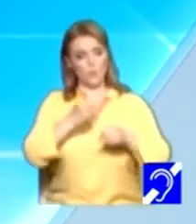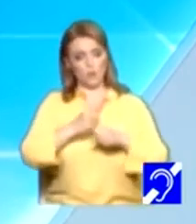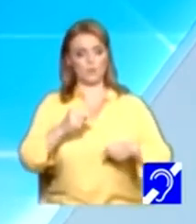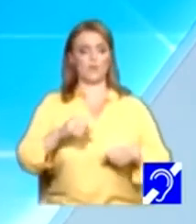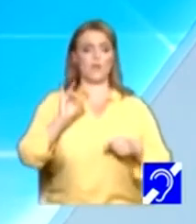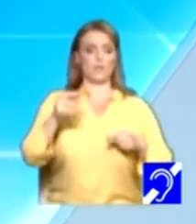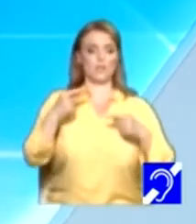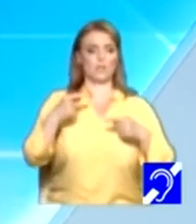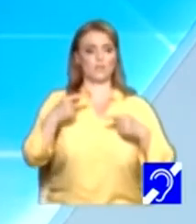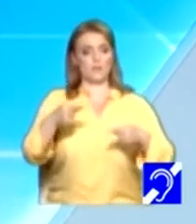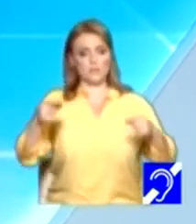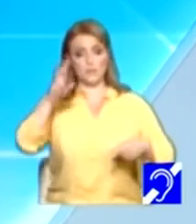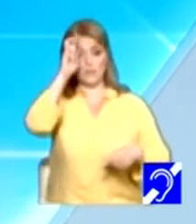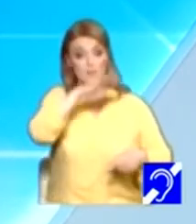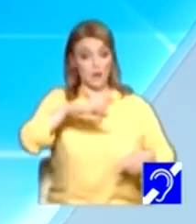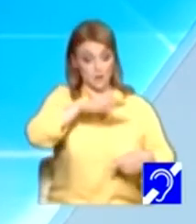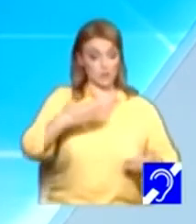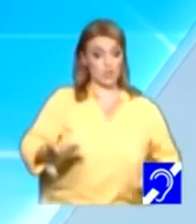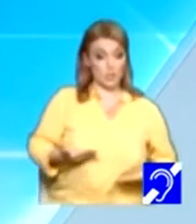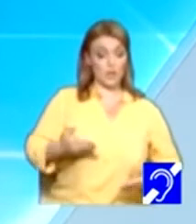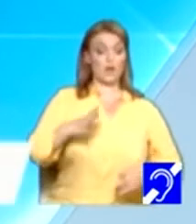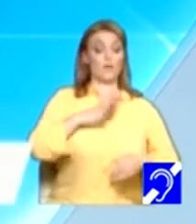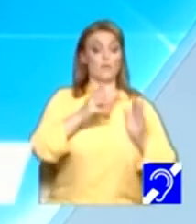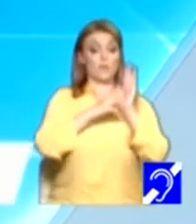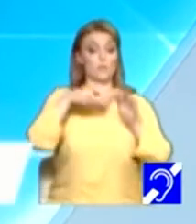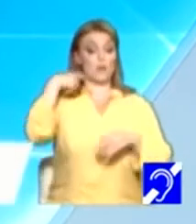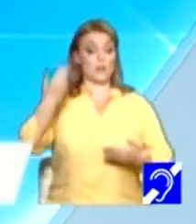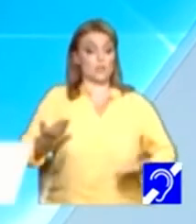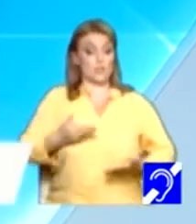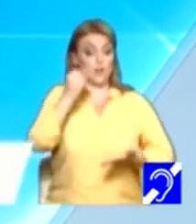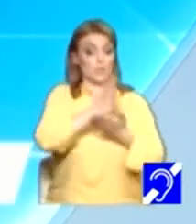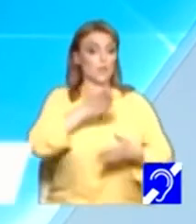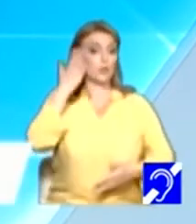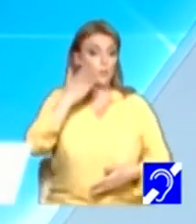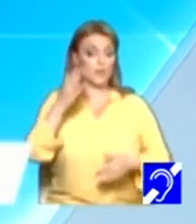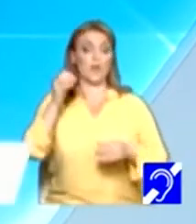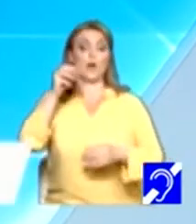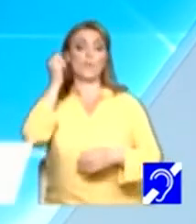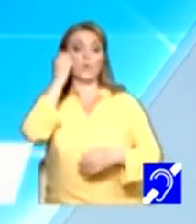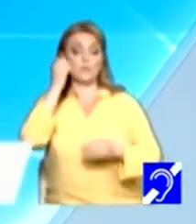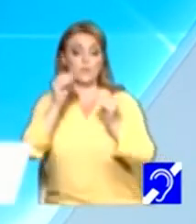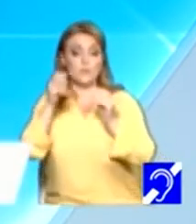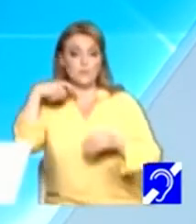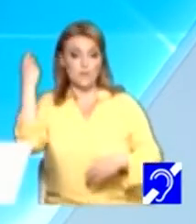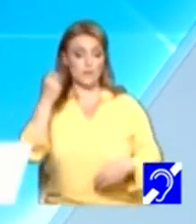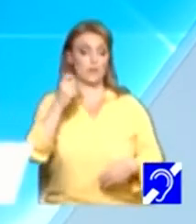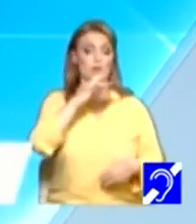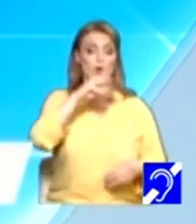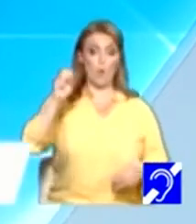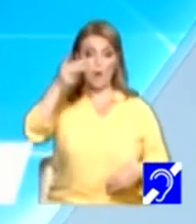locuit în 5 capitale, București 8 ani am stat, Moscova 10 ani, Roma, New